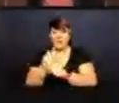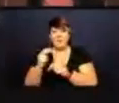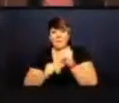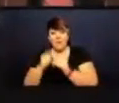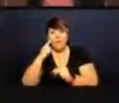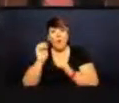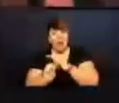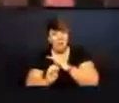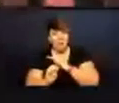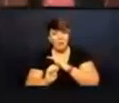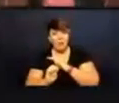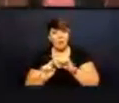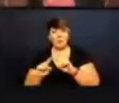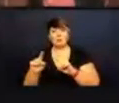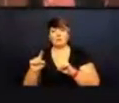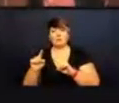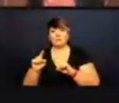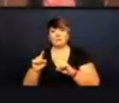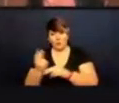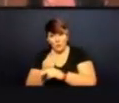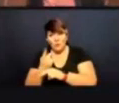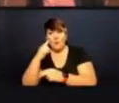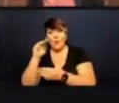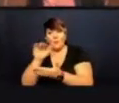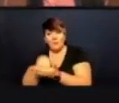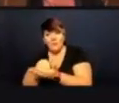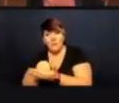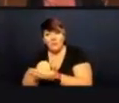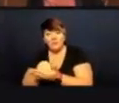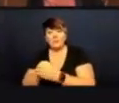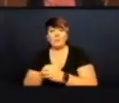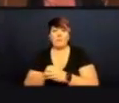hili ambalo lilijengwa miaka 66 iliyopita.